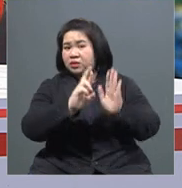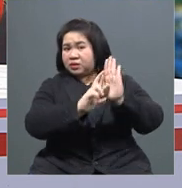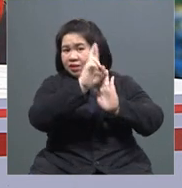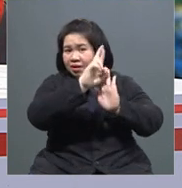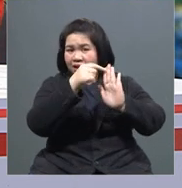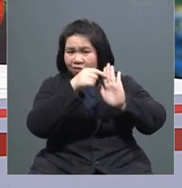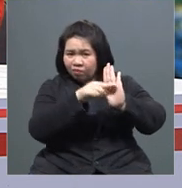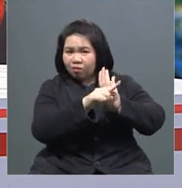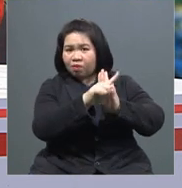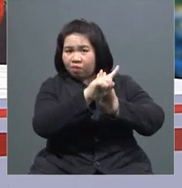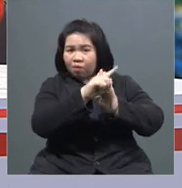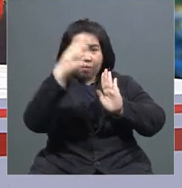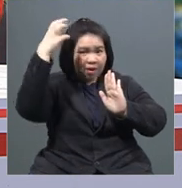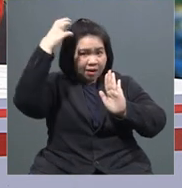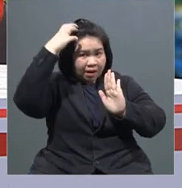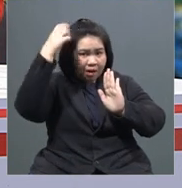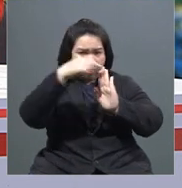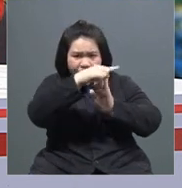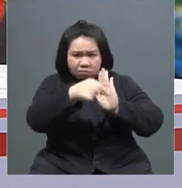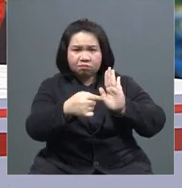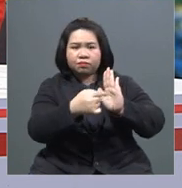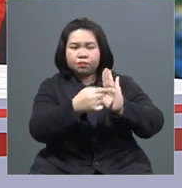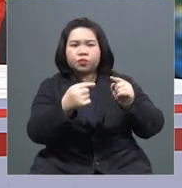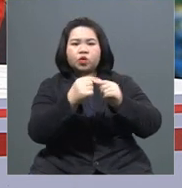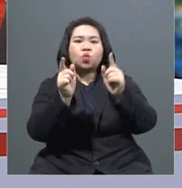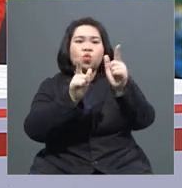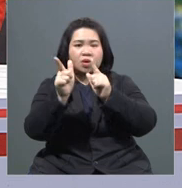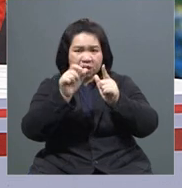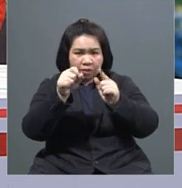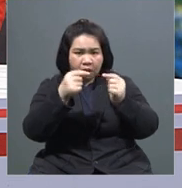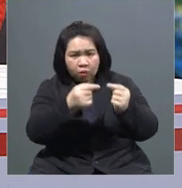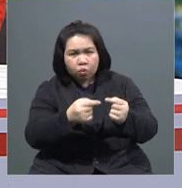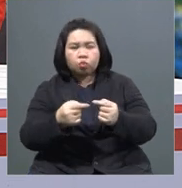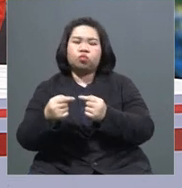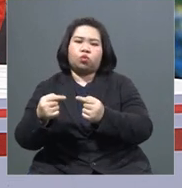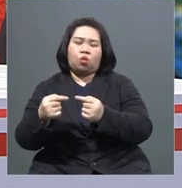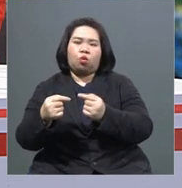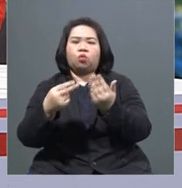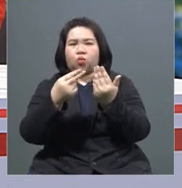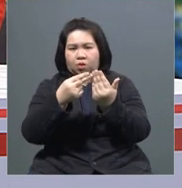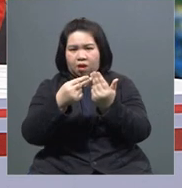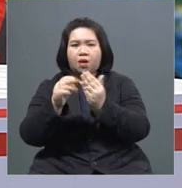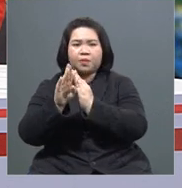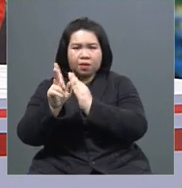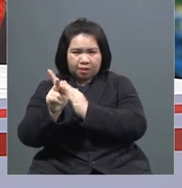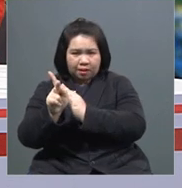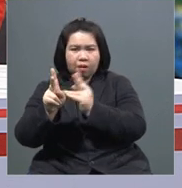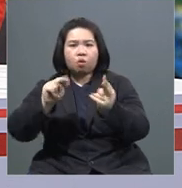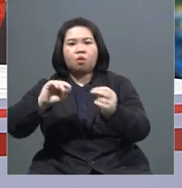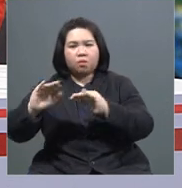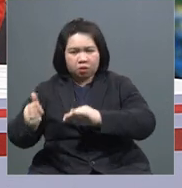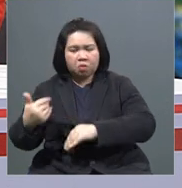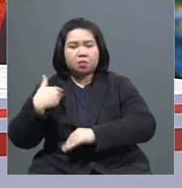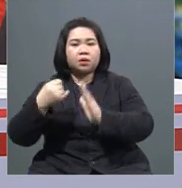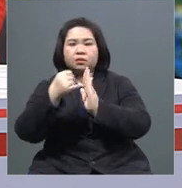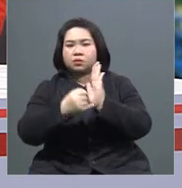ป.ลาวแล้วก็ตัดเข้ามาที่ไทยทีนึงที่เชียงคานจังหวัดเลยเนี่ยจากนั้นก็จะไล่เลยฮะไม่ว่าจะเป็นหนองคายบึงกาฬนครพนมนะฮะและอีกหล